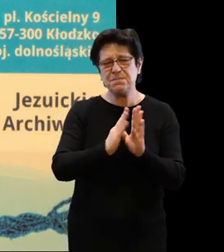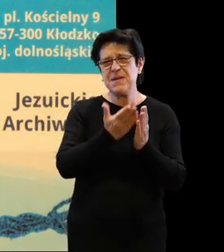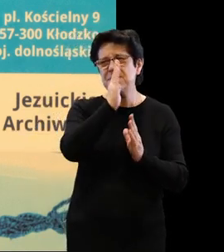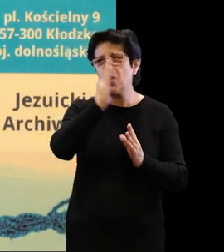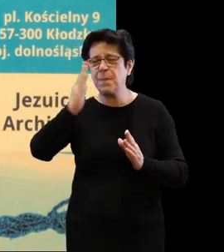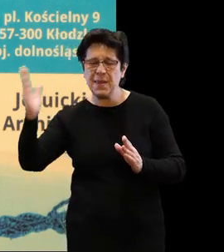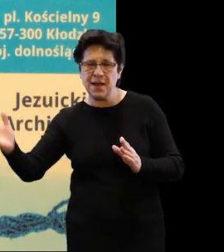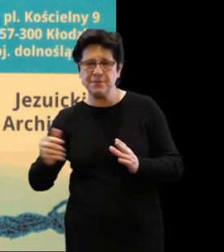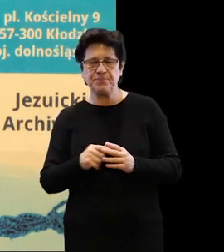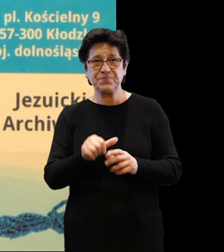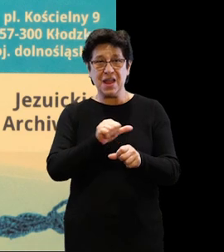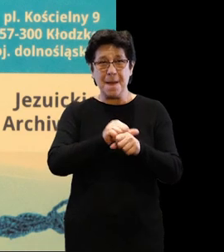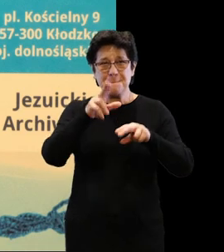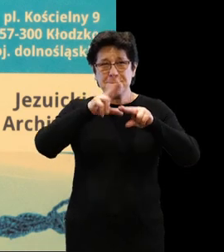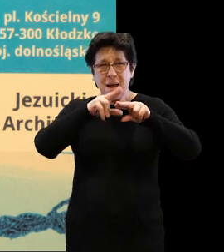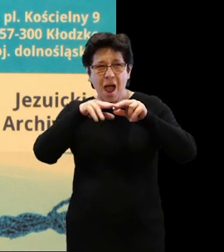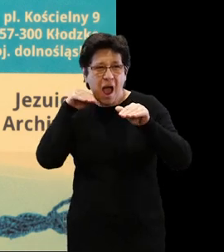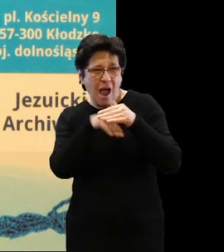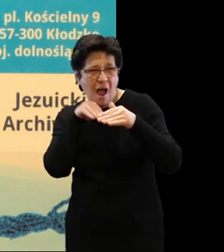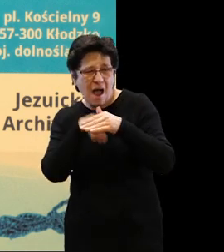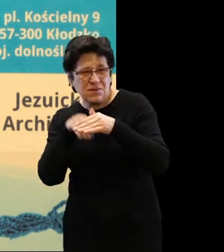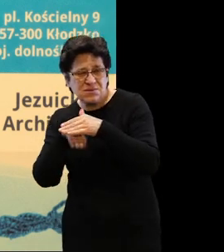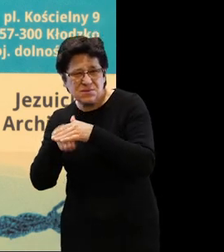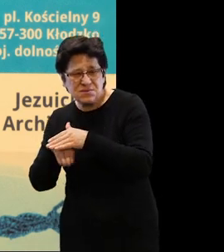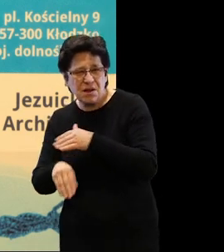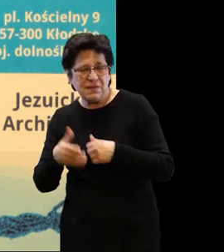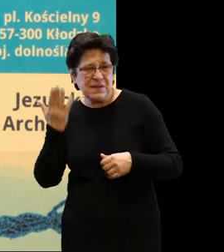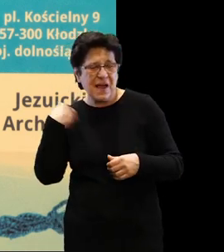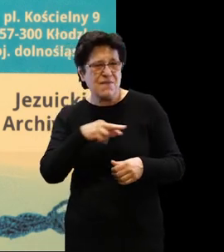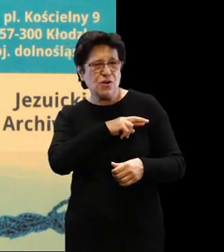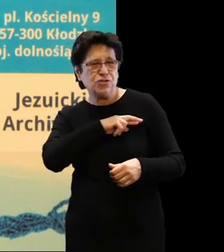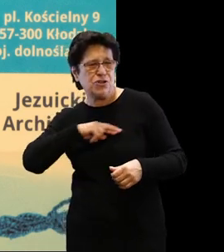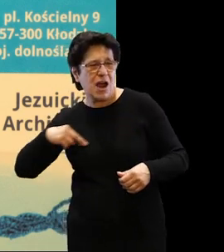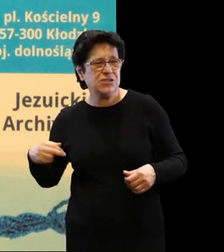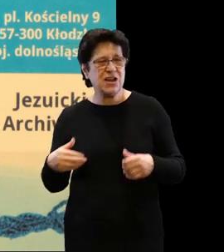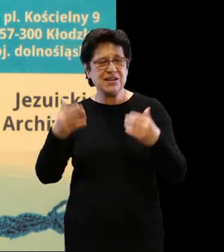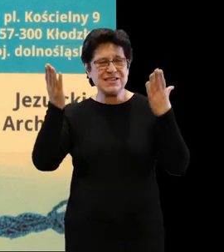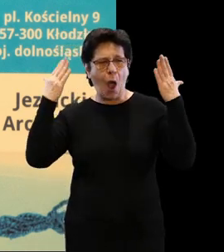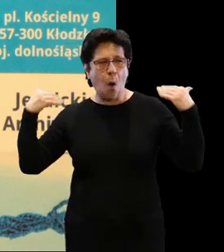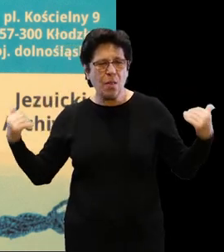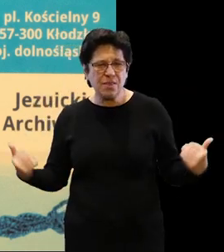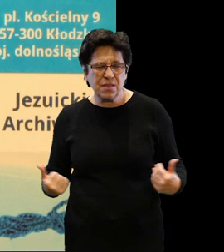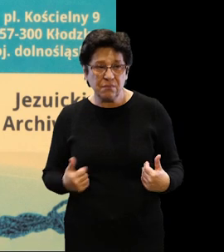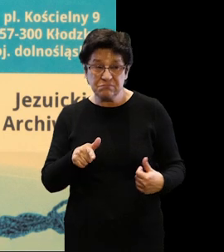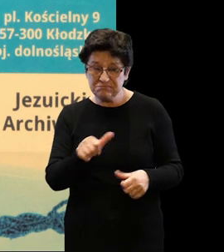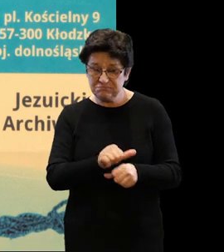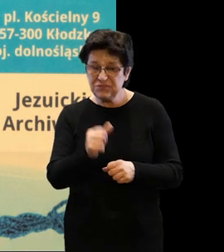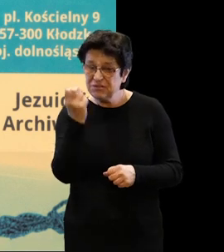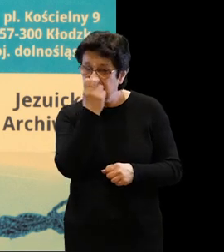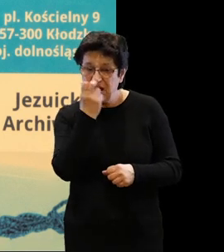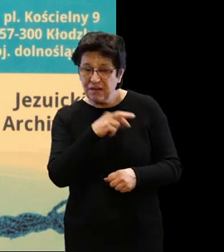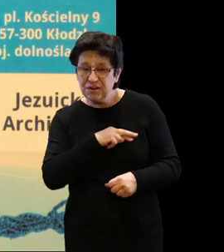najczęściej są magazyny Gdzie są przechowywane rzeczy byłych zakonników i tam najczęściej są bardzo ciekawe